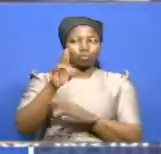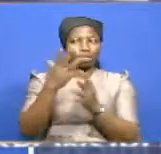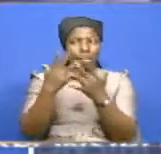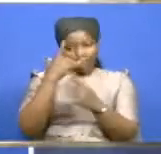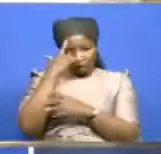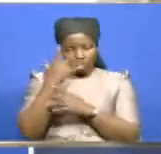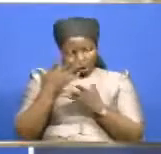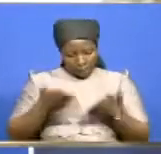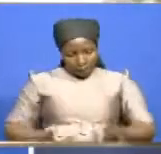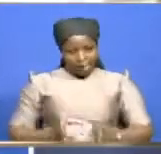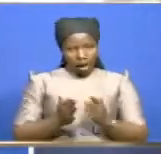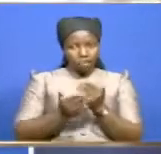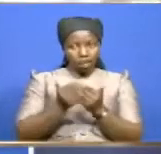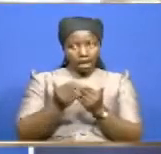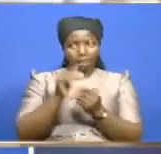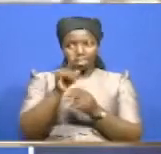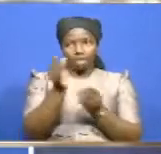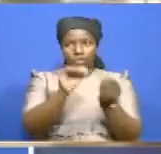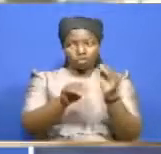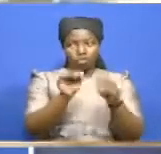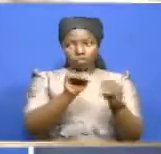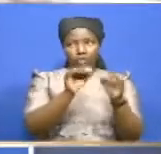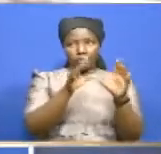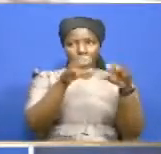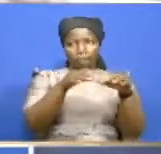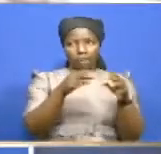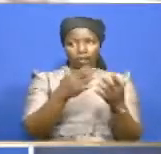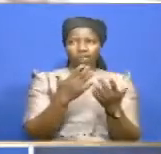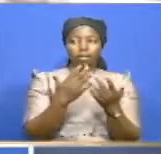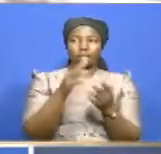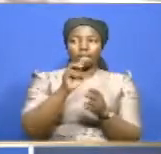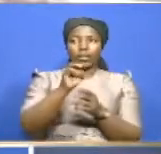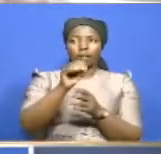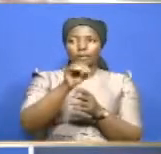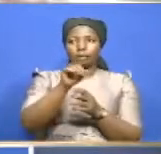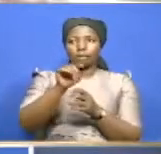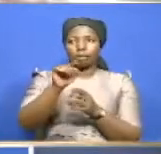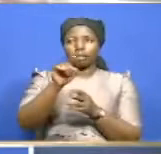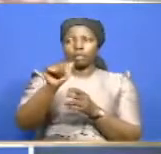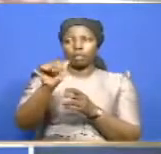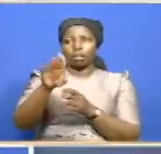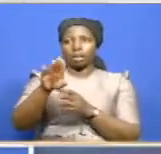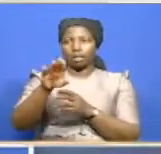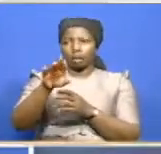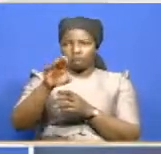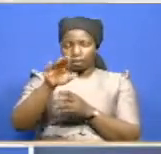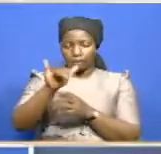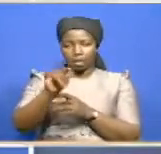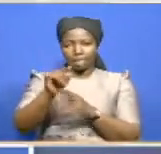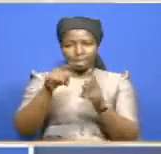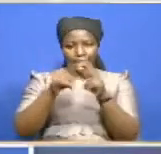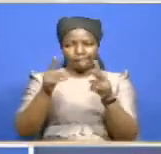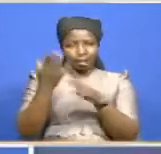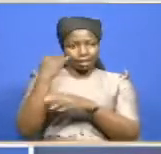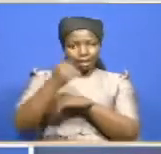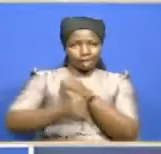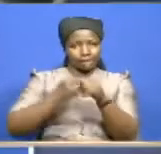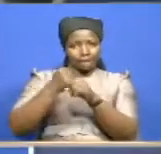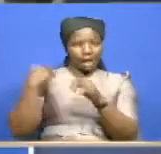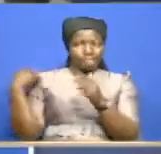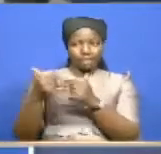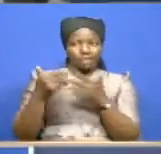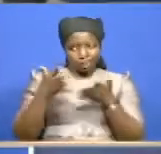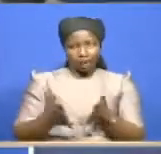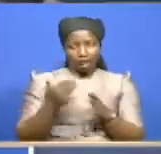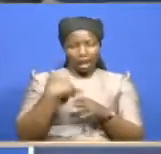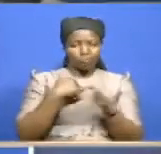care. Mchango huo wa kampuni ya ubashiri ya Mozzartbet ulianzishwa mwaka uliopita na hadi sasa umefikia